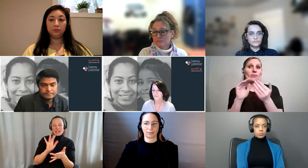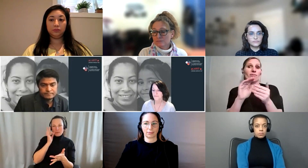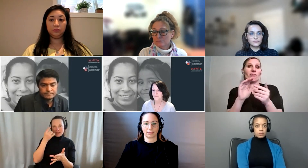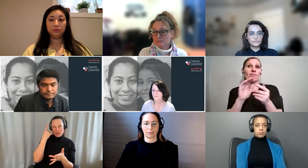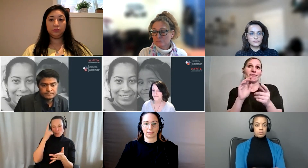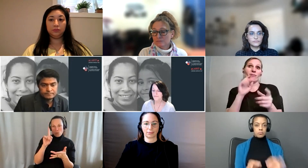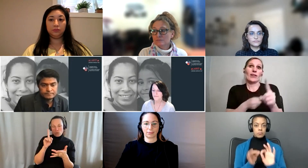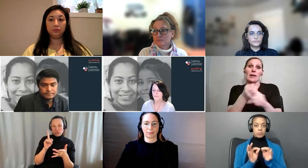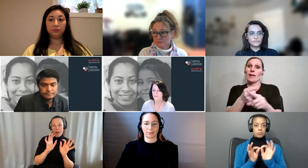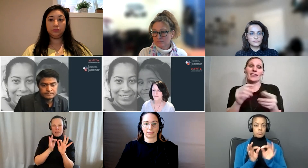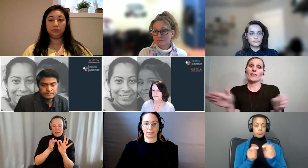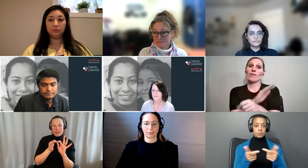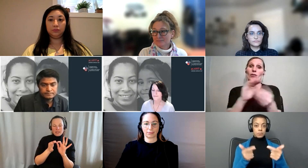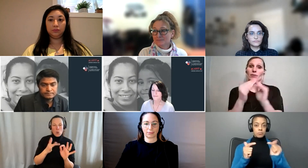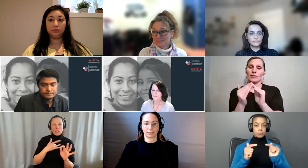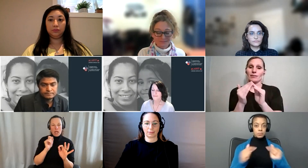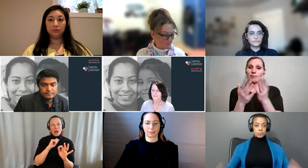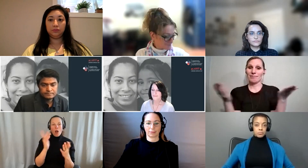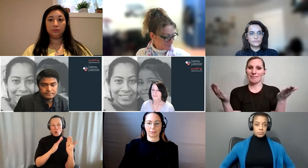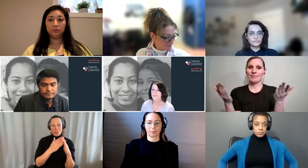au complet.